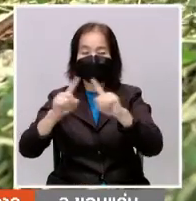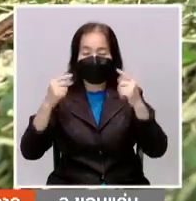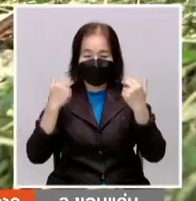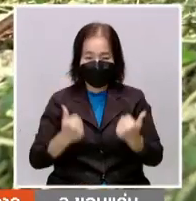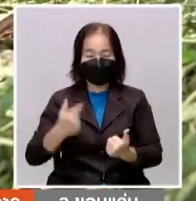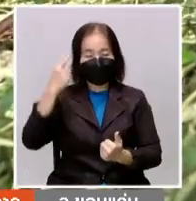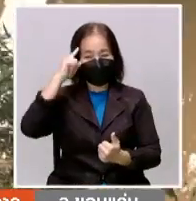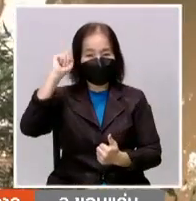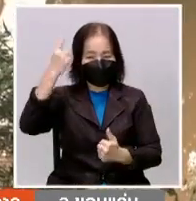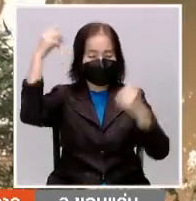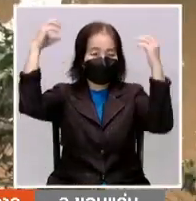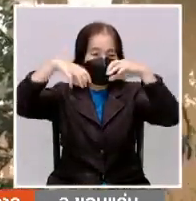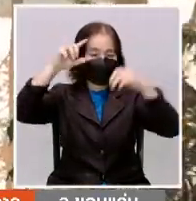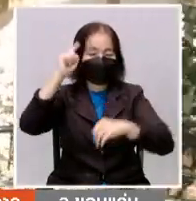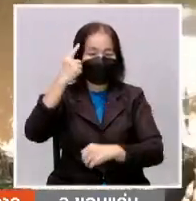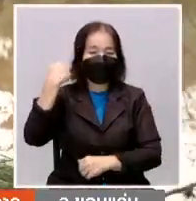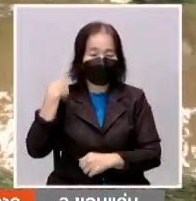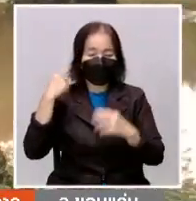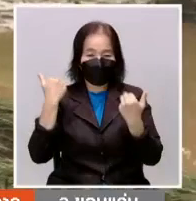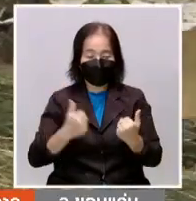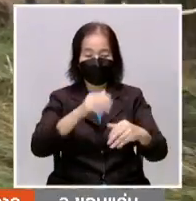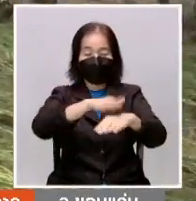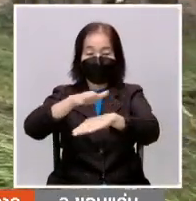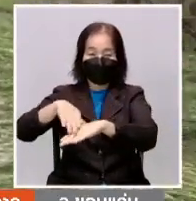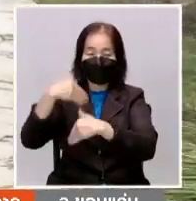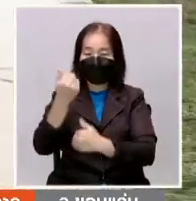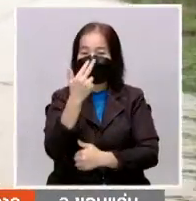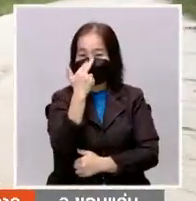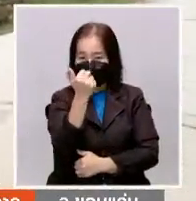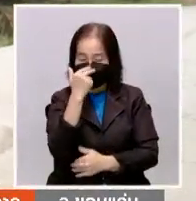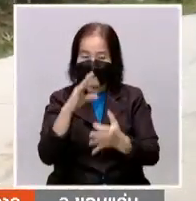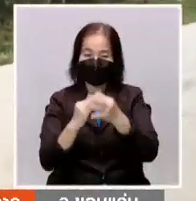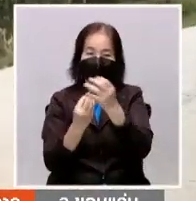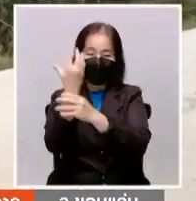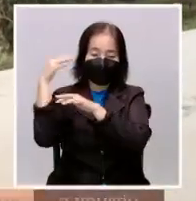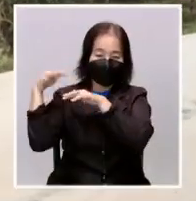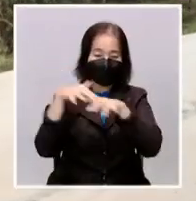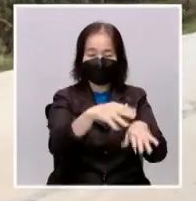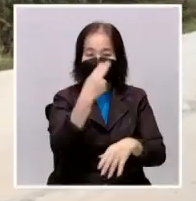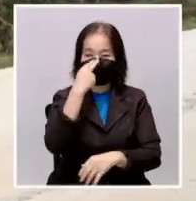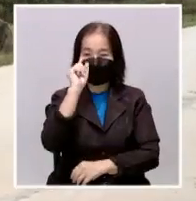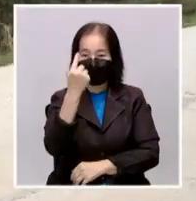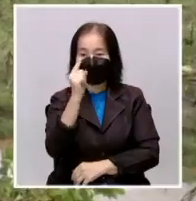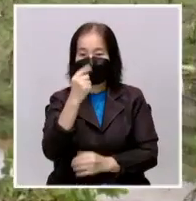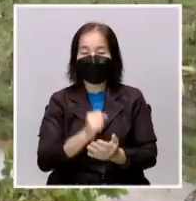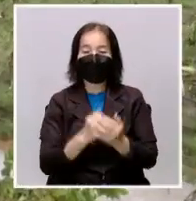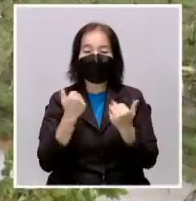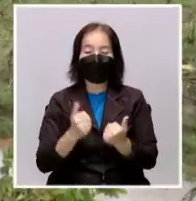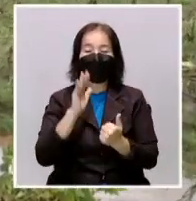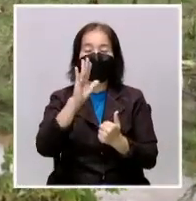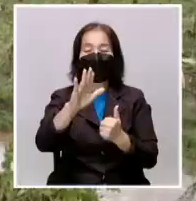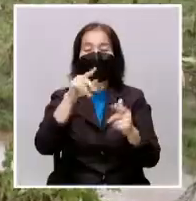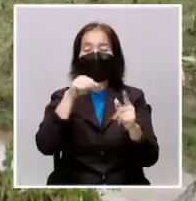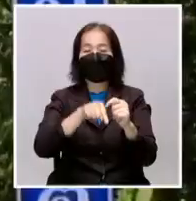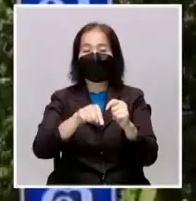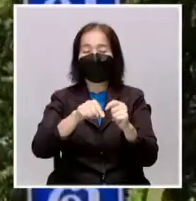น้มที่จะเกิดฝนตกลงมาได้อีกตอนนี้ก็กำชับให้มีการเฝ้าระวังน้ำป่าไหลหลากอีกครั้งหนึ่งนะคะก็เป็นเหตุการณ์ในตำบลวังสว่าง